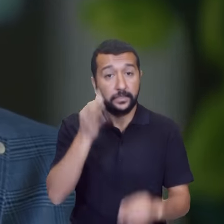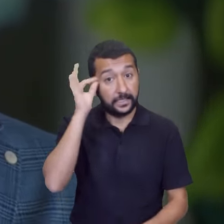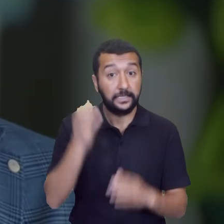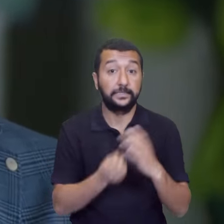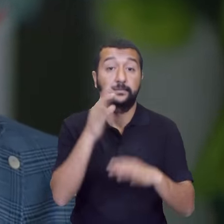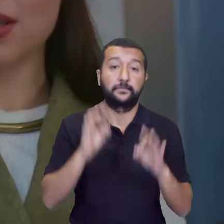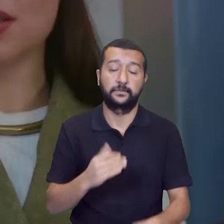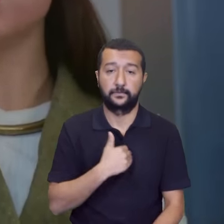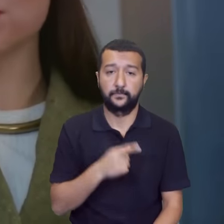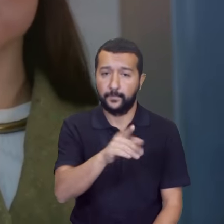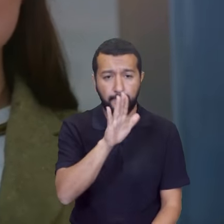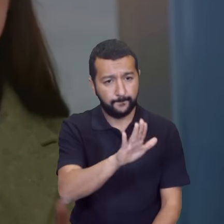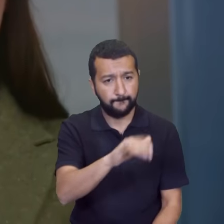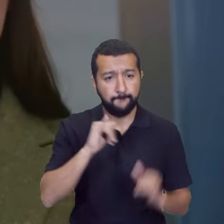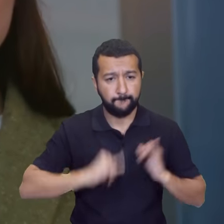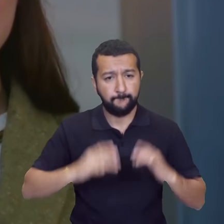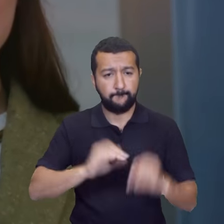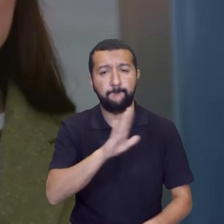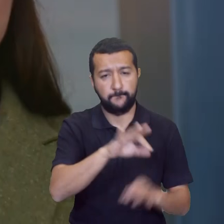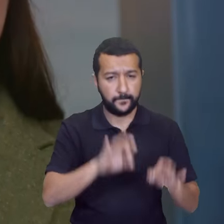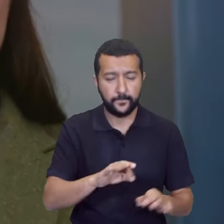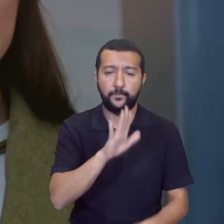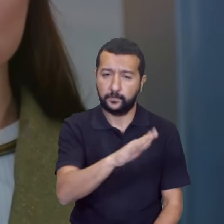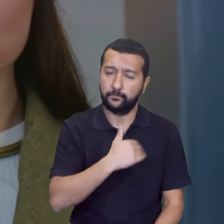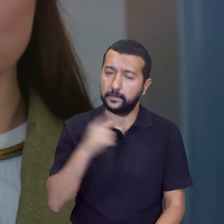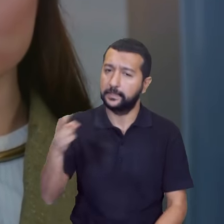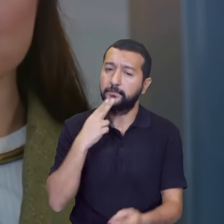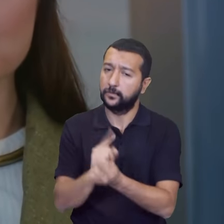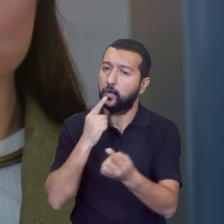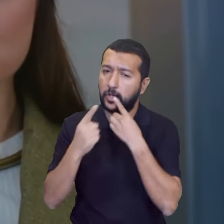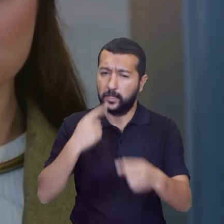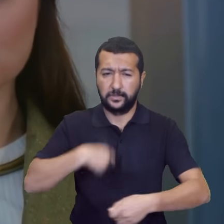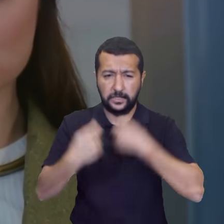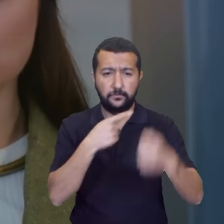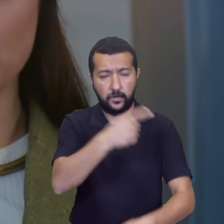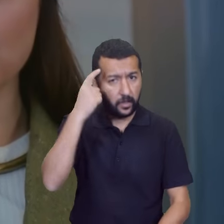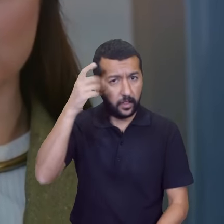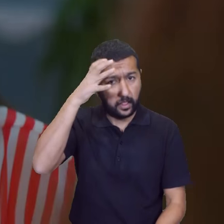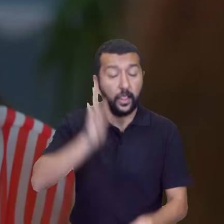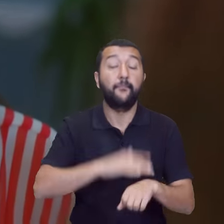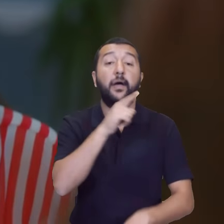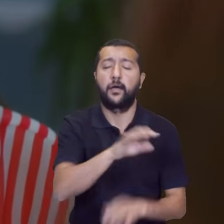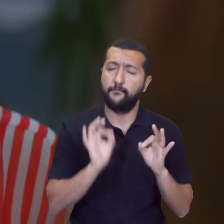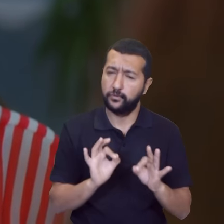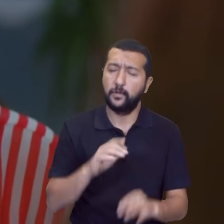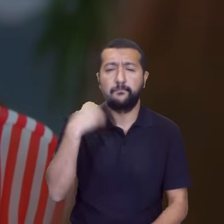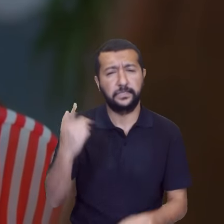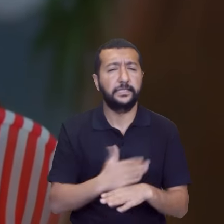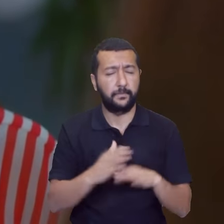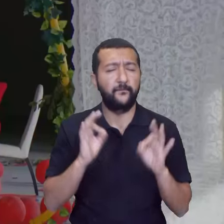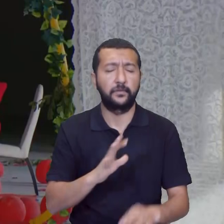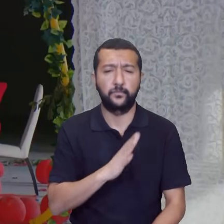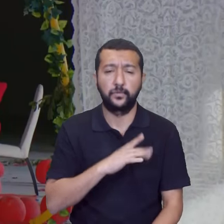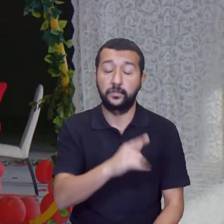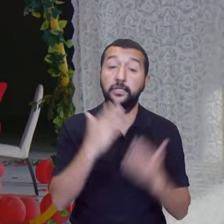delirme noktasına geldim artık. Tamam sen sakin ol şimdi. Tamam ben Itır'la konuşacağım. Böyle saçma sapan şeyleri de aklına takma. Ya mutlaka başka bir sebebi